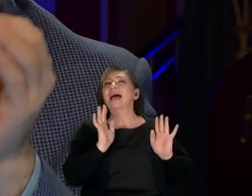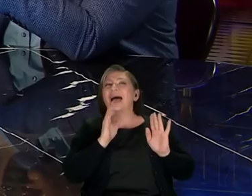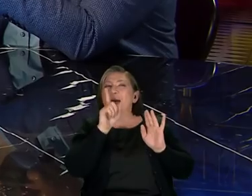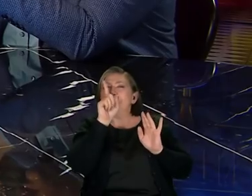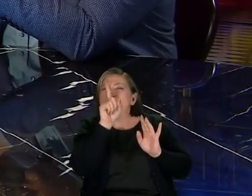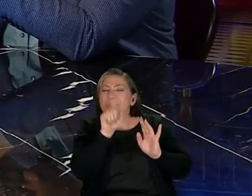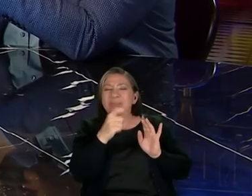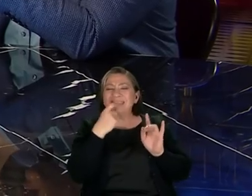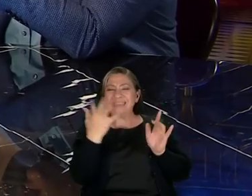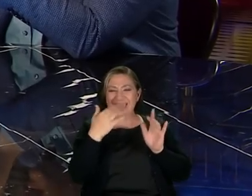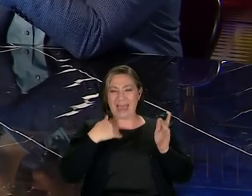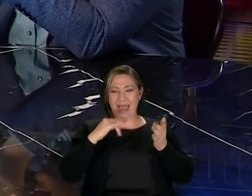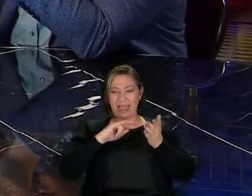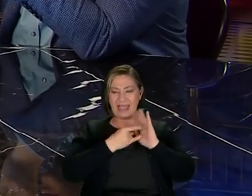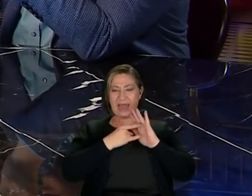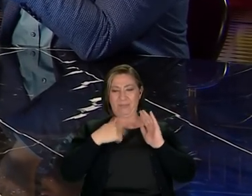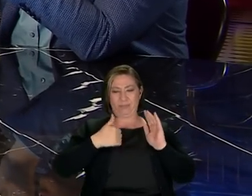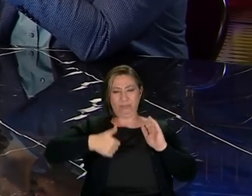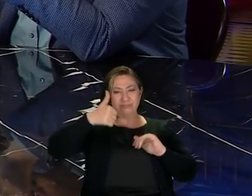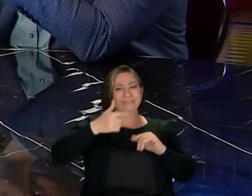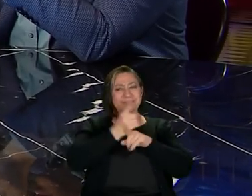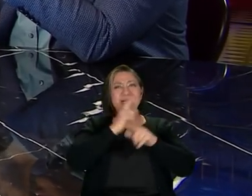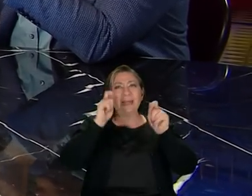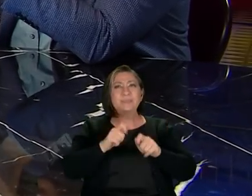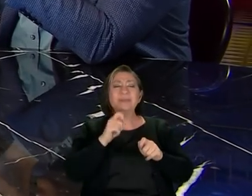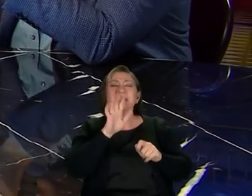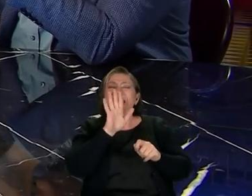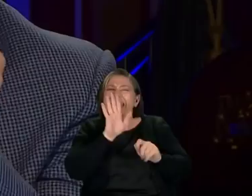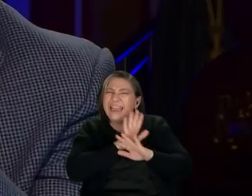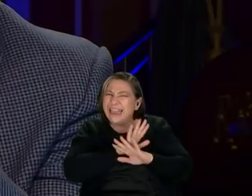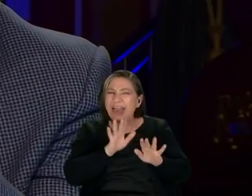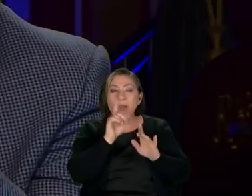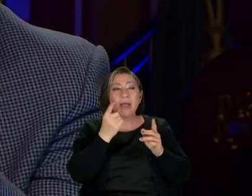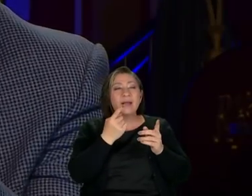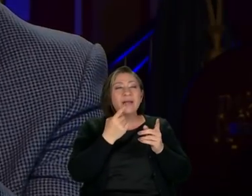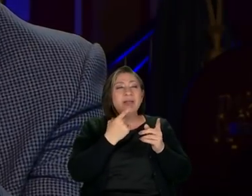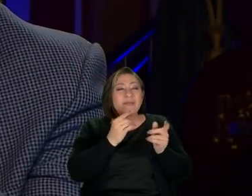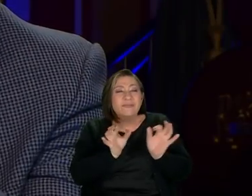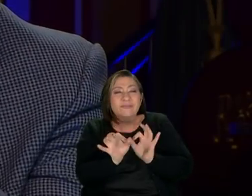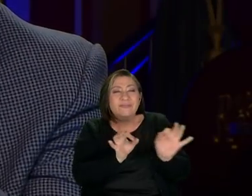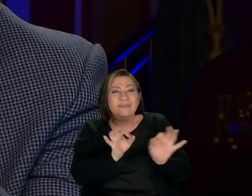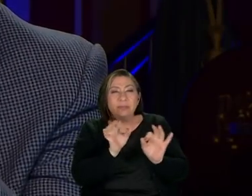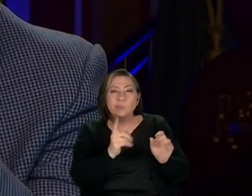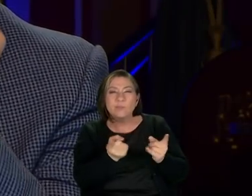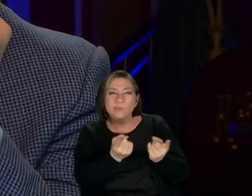benim bu kadar yıllık idareciliğimin neticesi şu. Yeter ki araya fitne fesat sokan